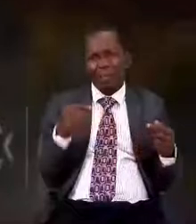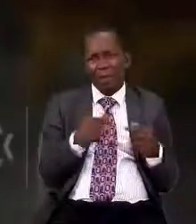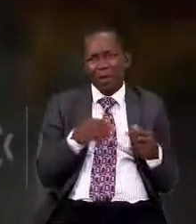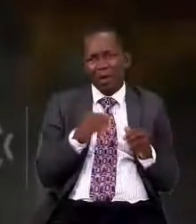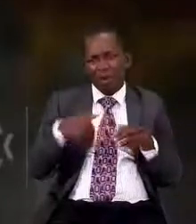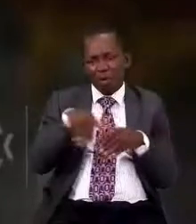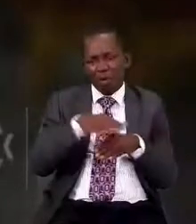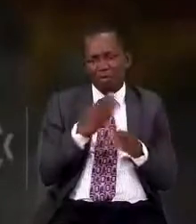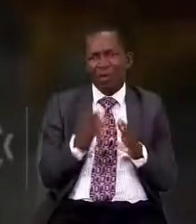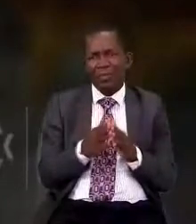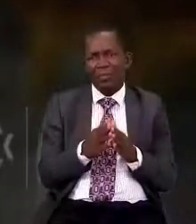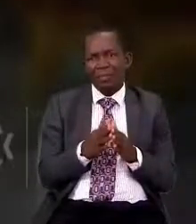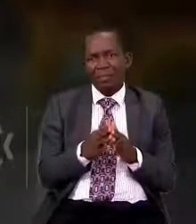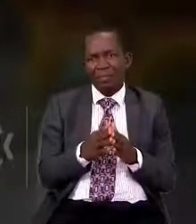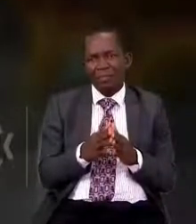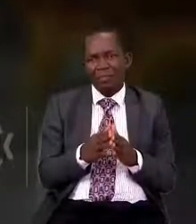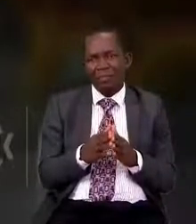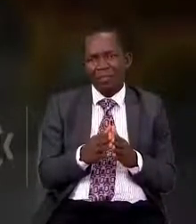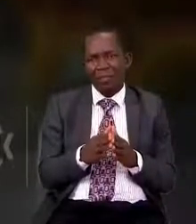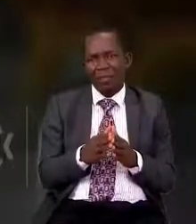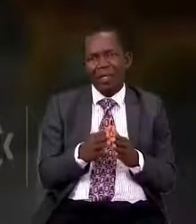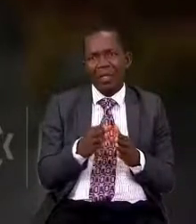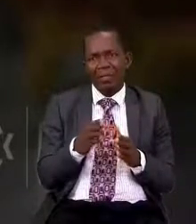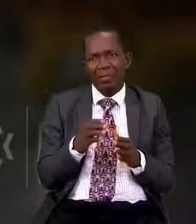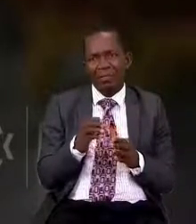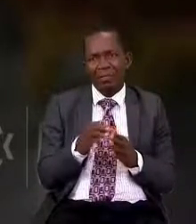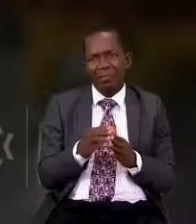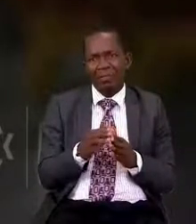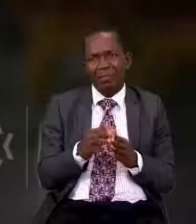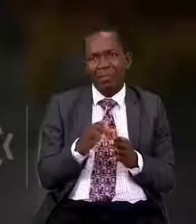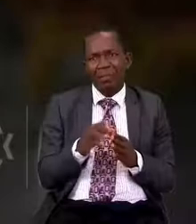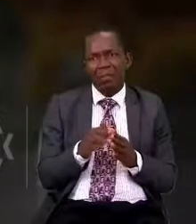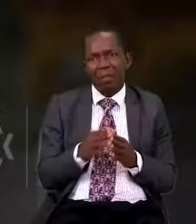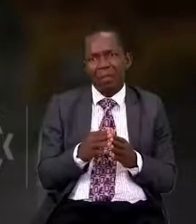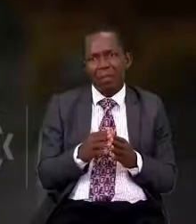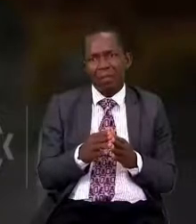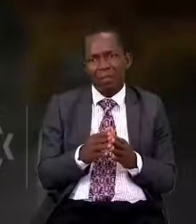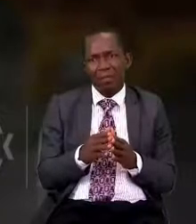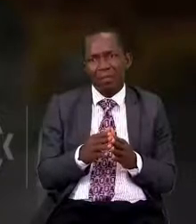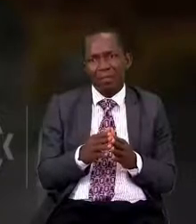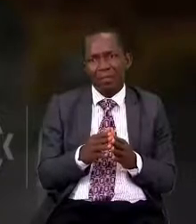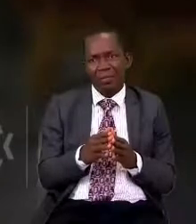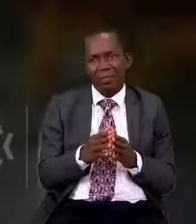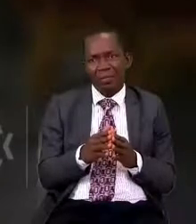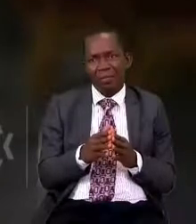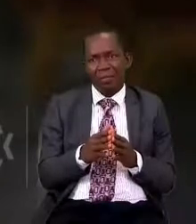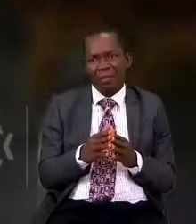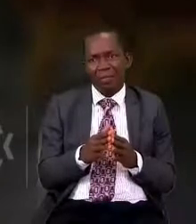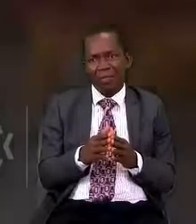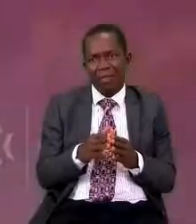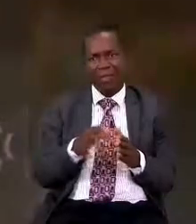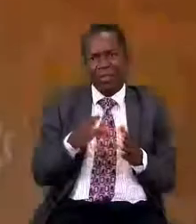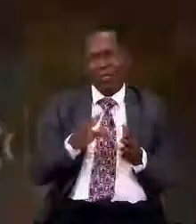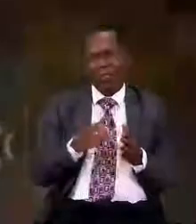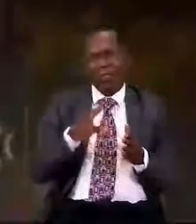on m'a exigé l'opération. Je dis, je ne peux pas faire l'opération, que Jésus va me guérir.